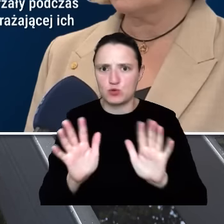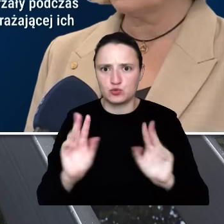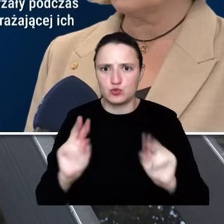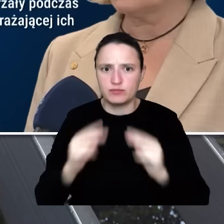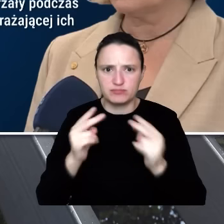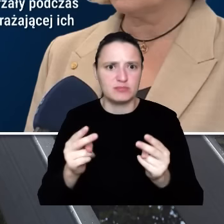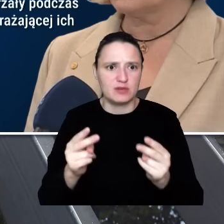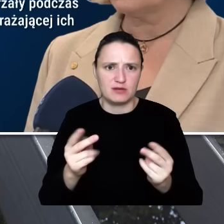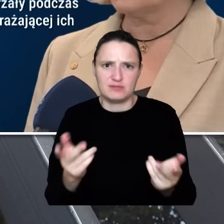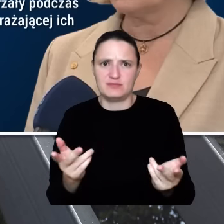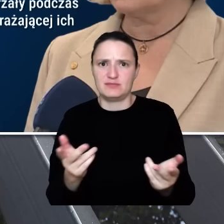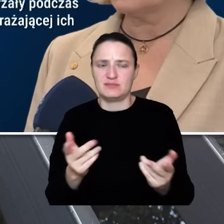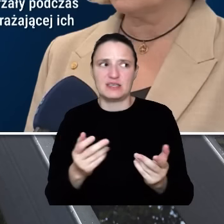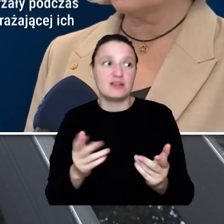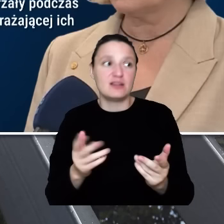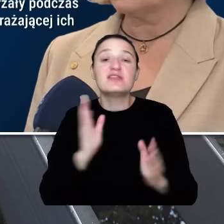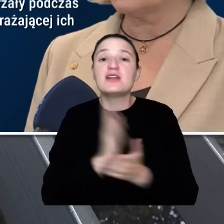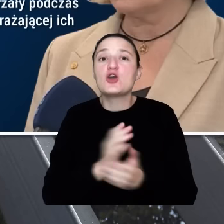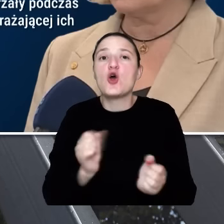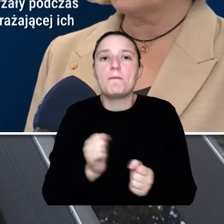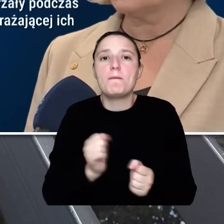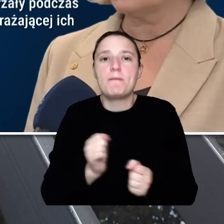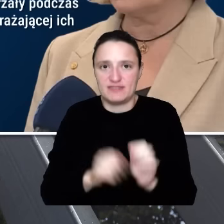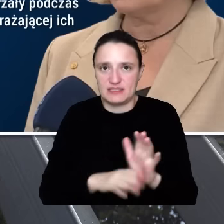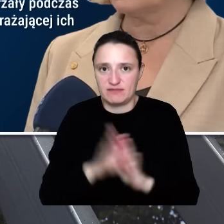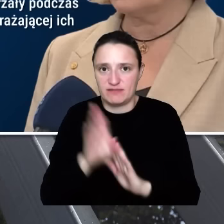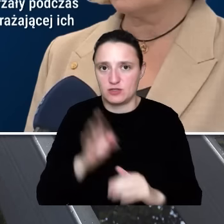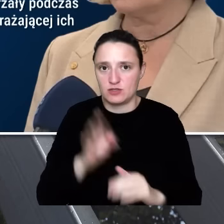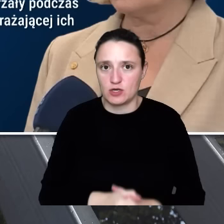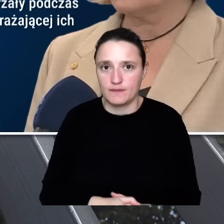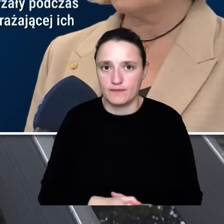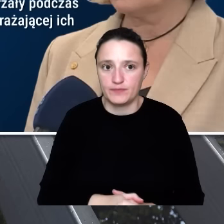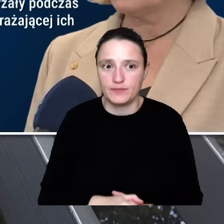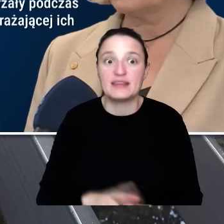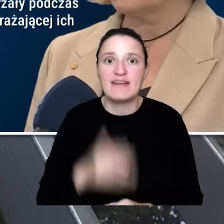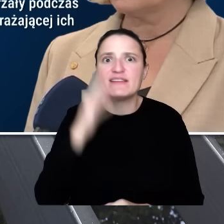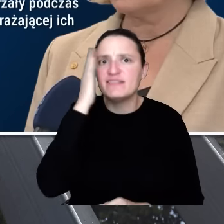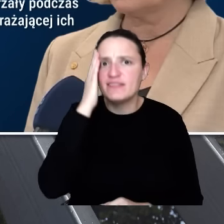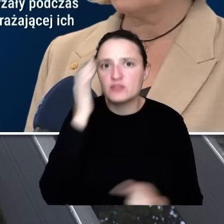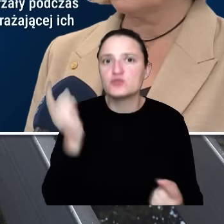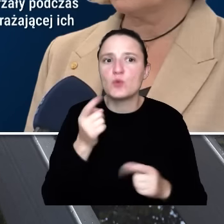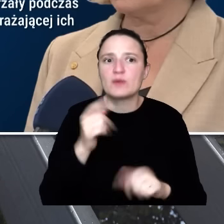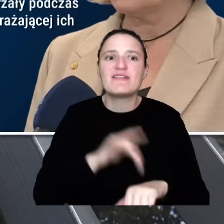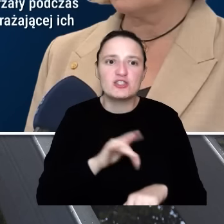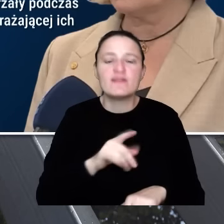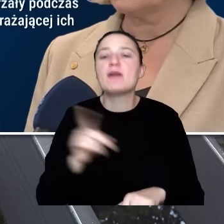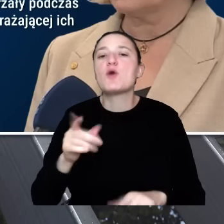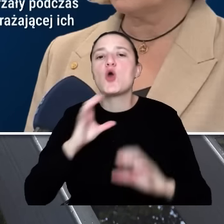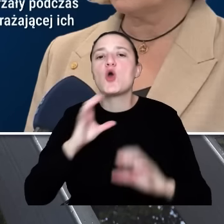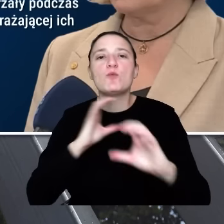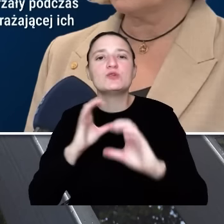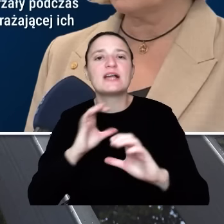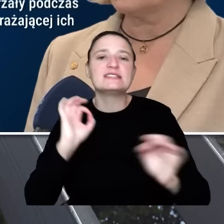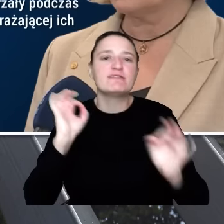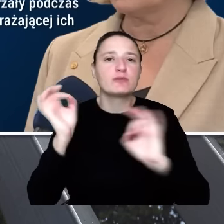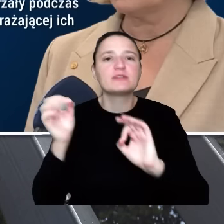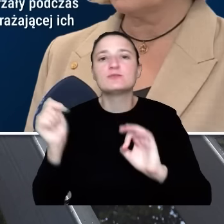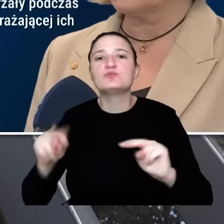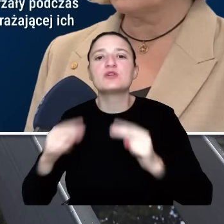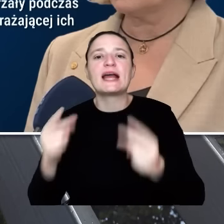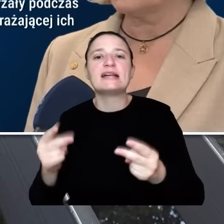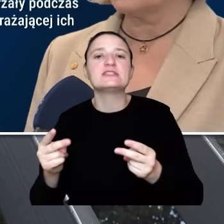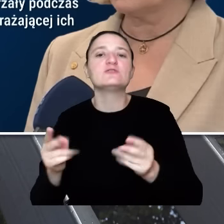teraz, właśnie z wiedzą, że sytuacja jest tak drażliwa, komunikaty muszą być formułowane tak, aby